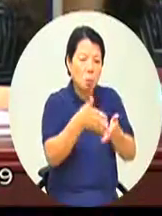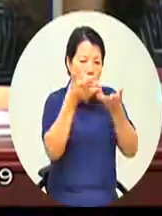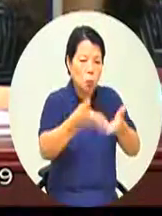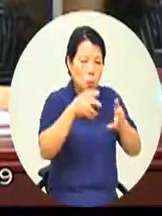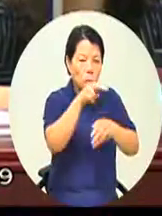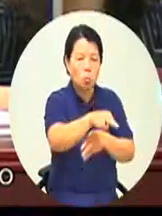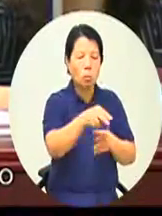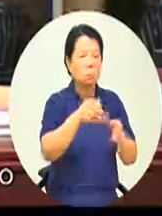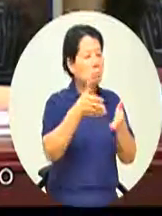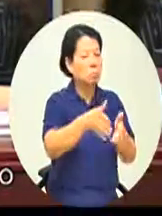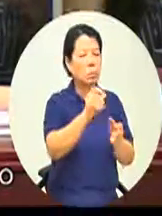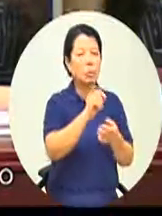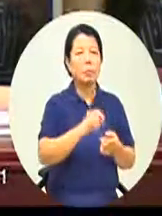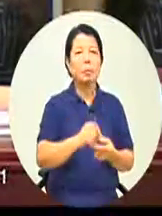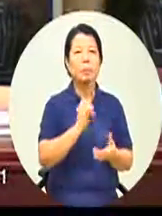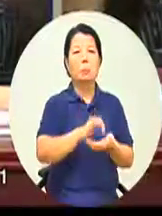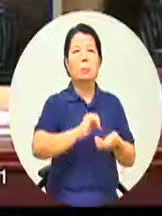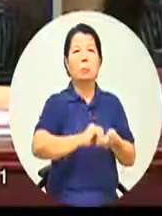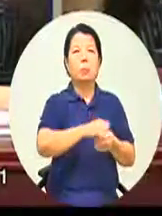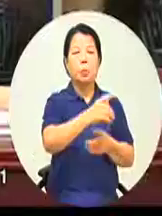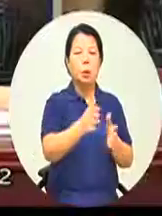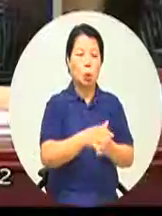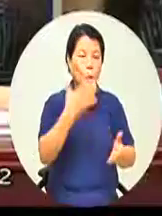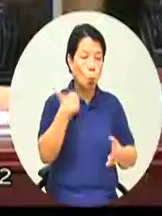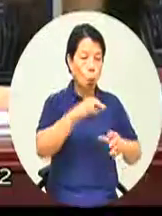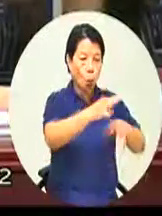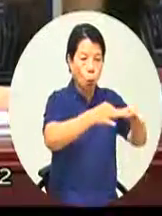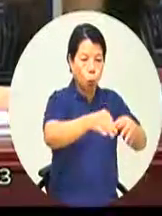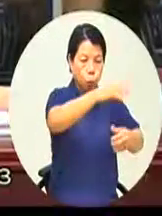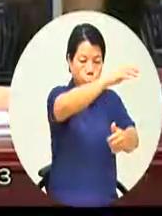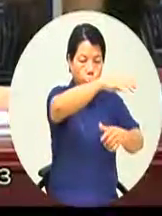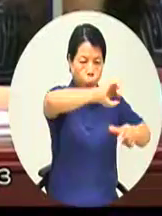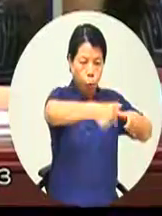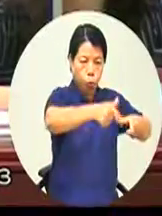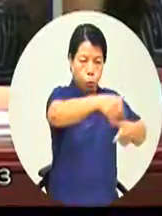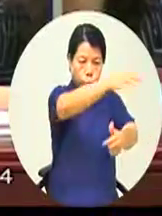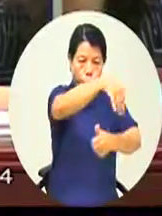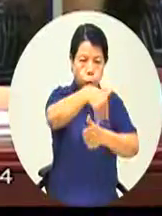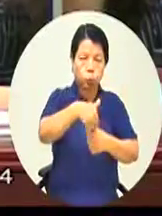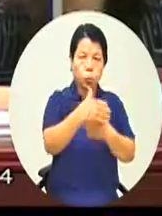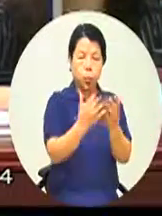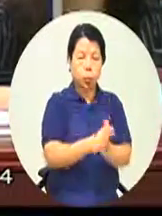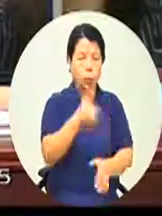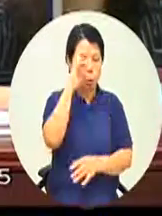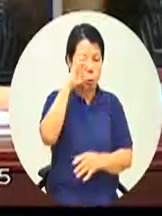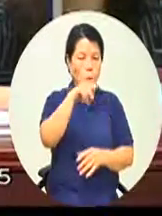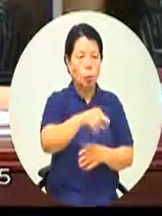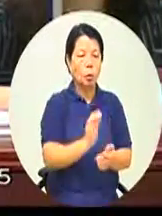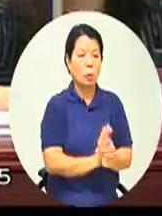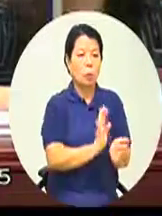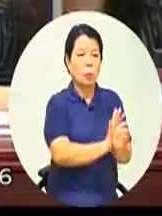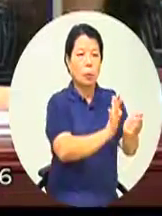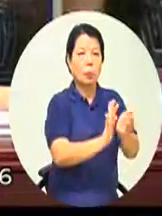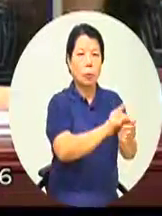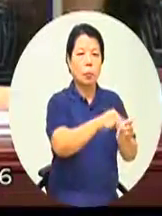然，我们在招商或是引进商业机制上，我们也都希望是能够去创造一个去扶植那